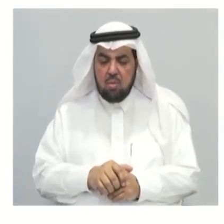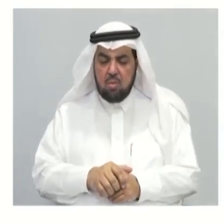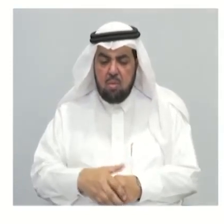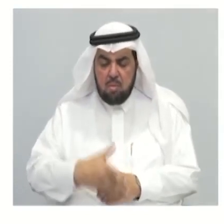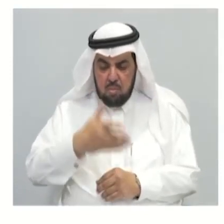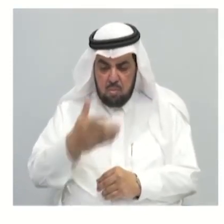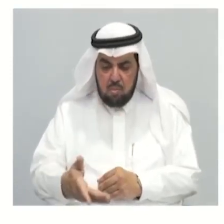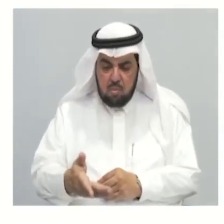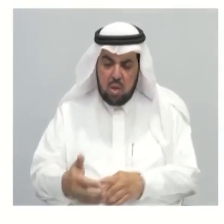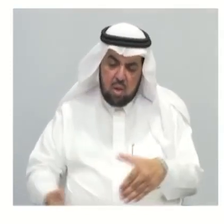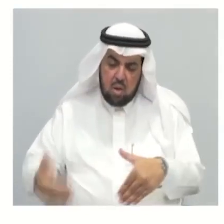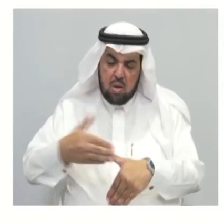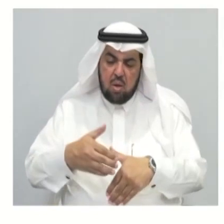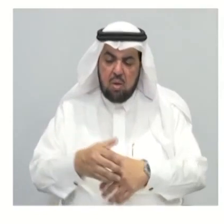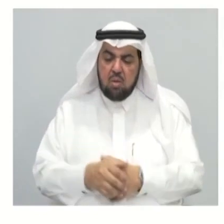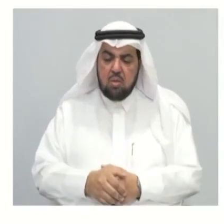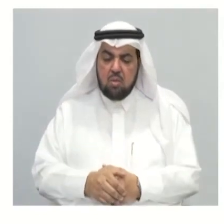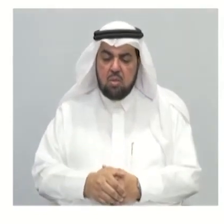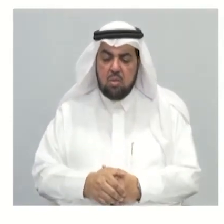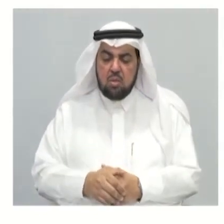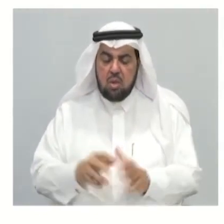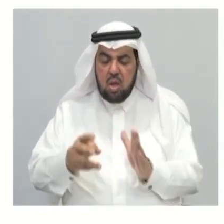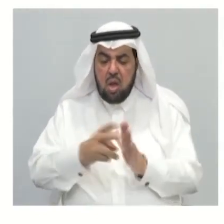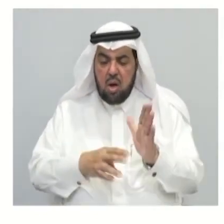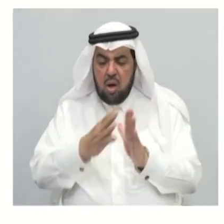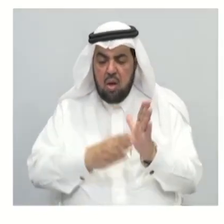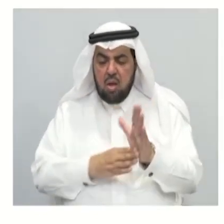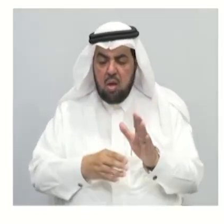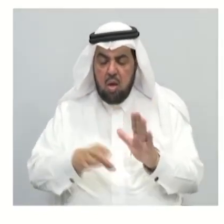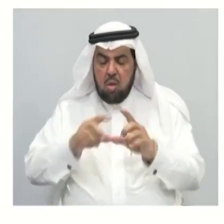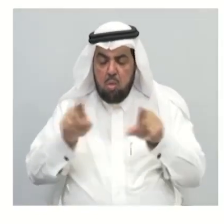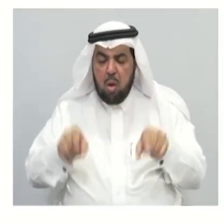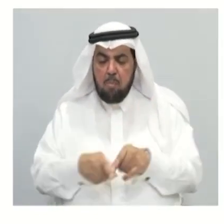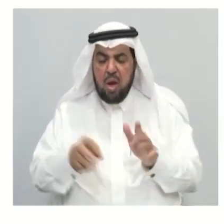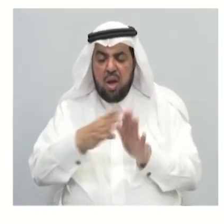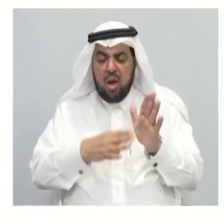بعد ذلك من ادراج النص او مربع